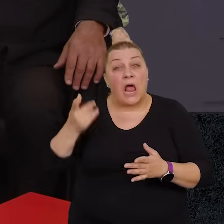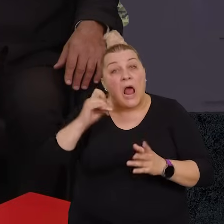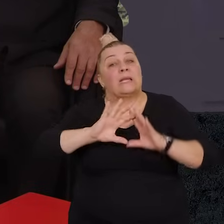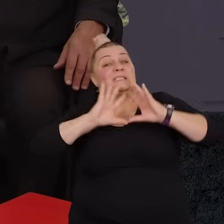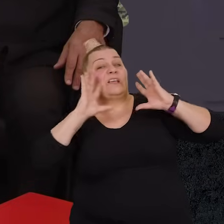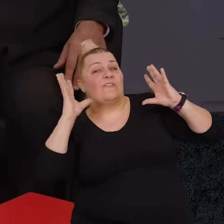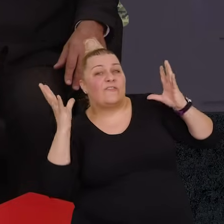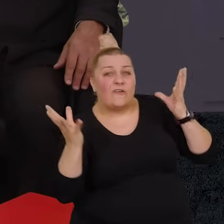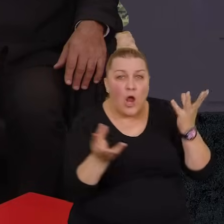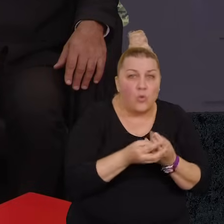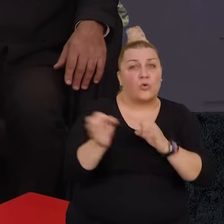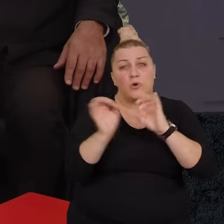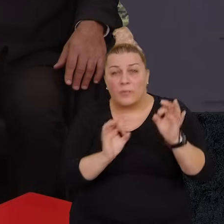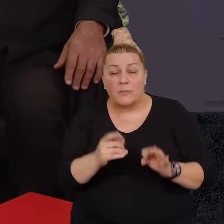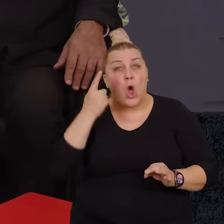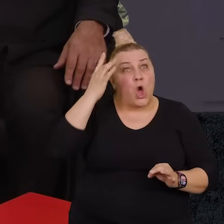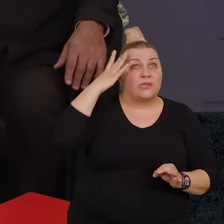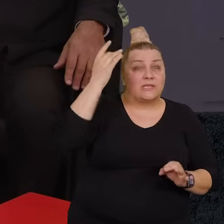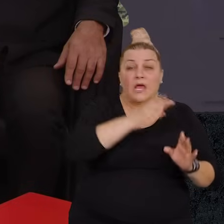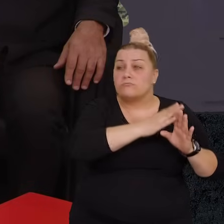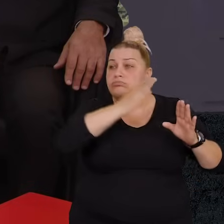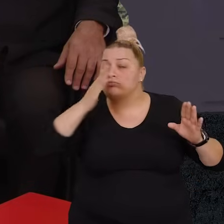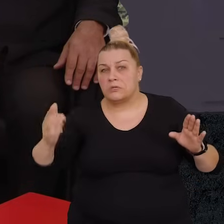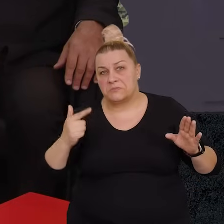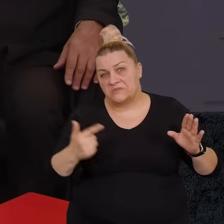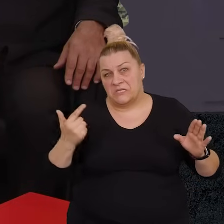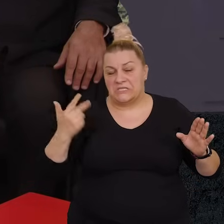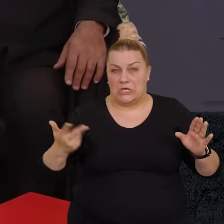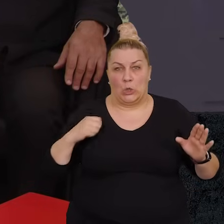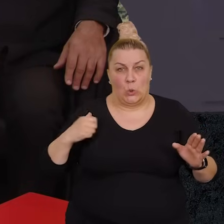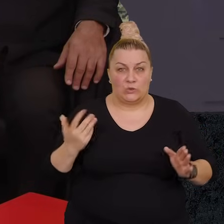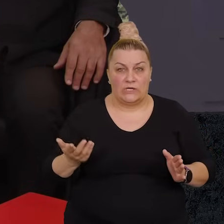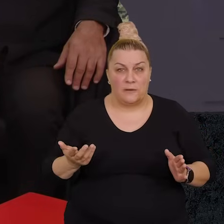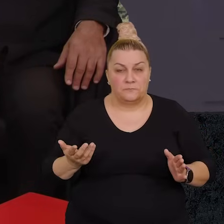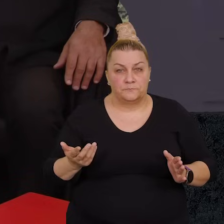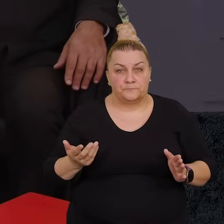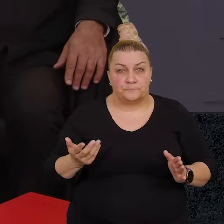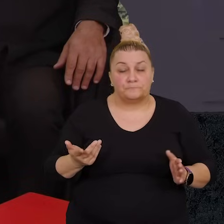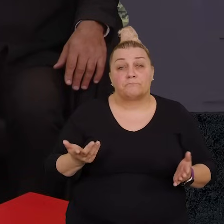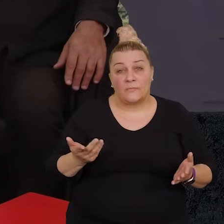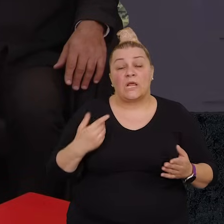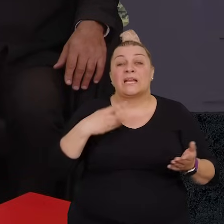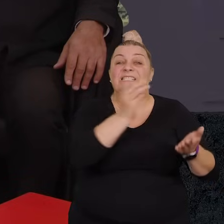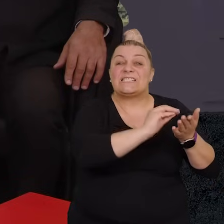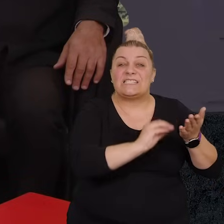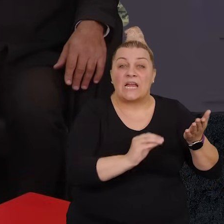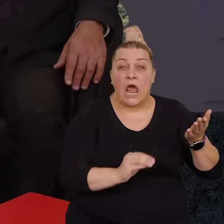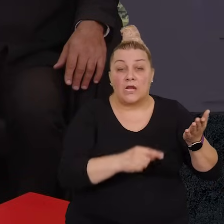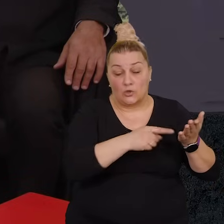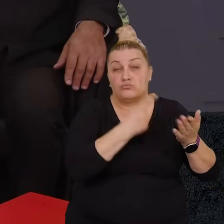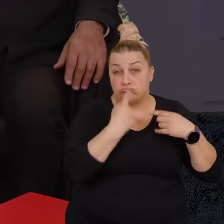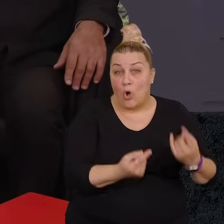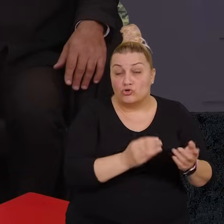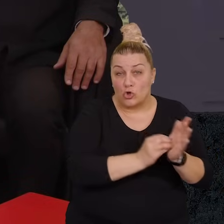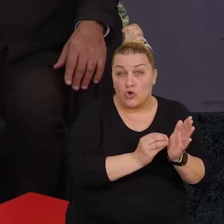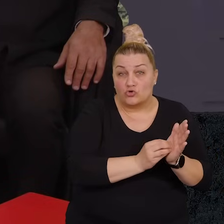godine. Govorim od početka, od ideje kad sam došao u Hitrecu i kad smo se dogovorili za film. Tako da scenarij još uvijek postoji, ja to neću realizirati sigurno.